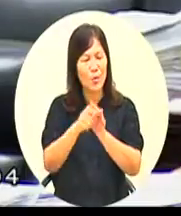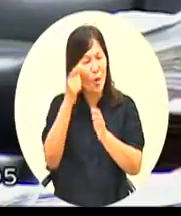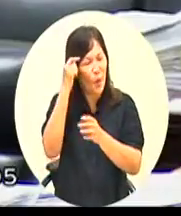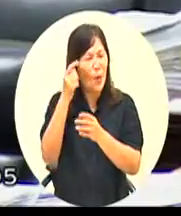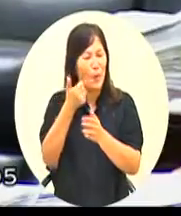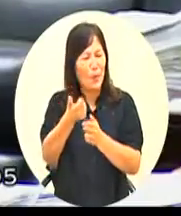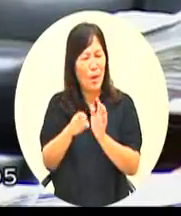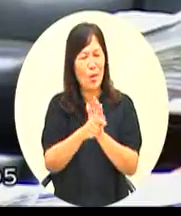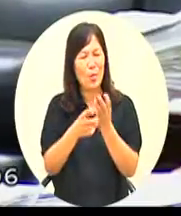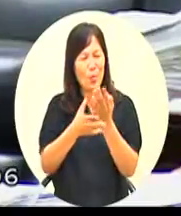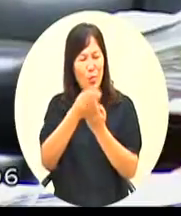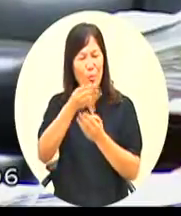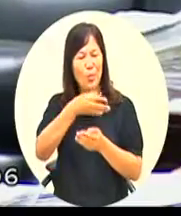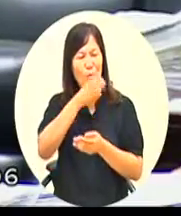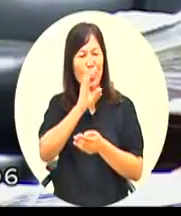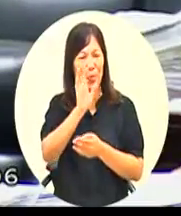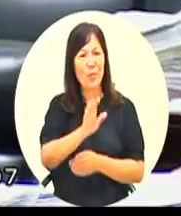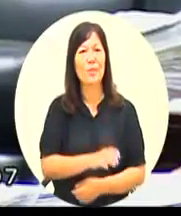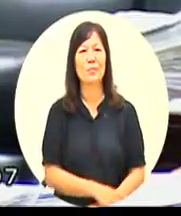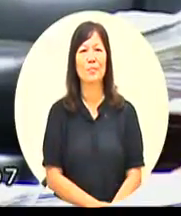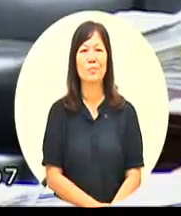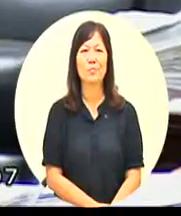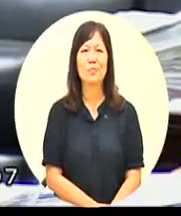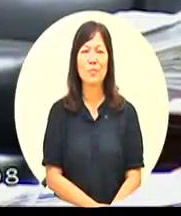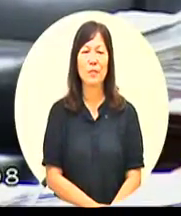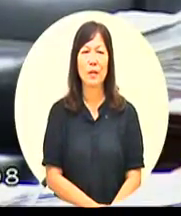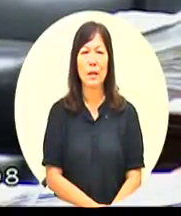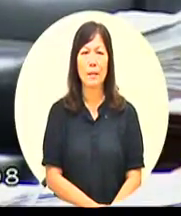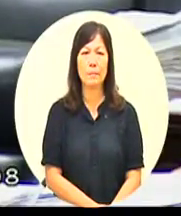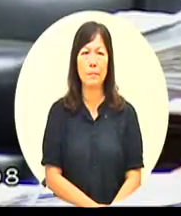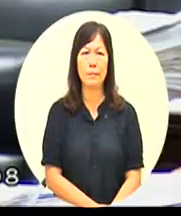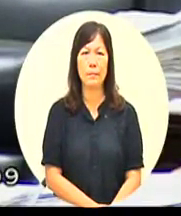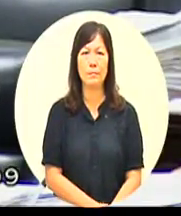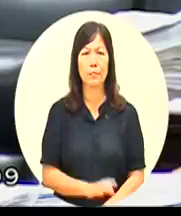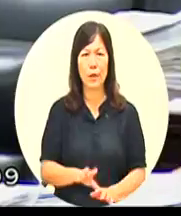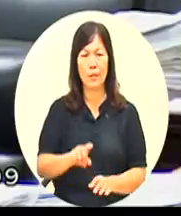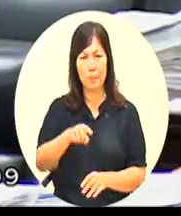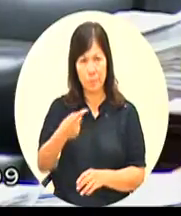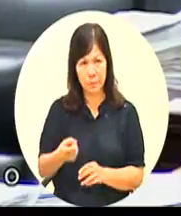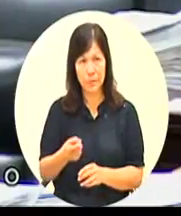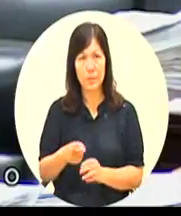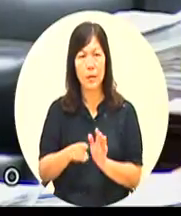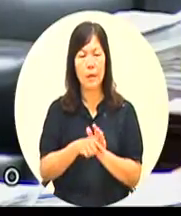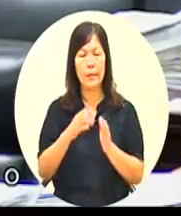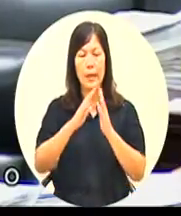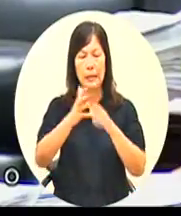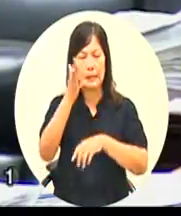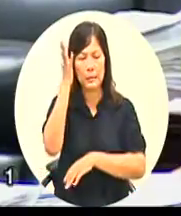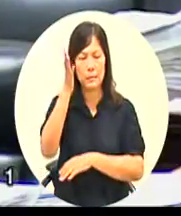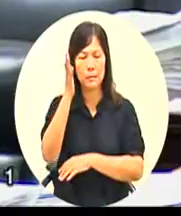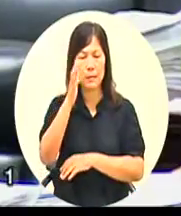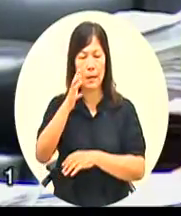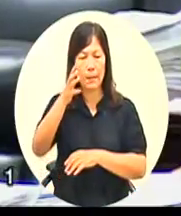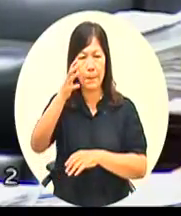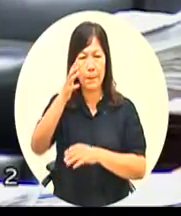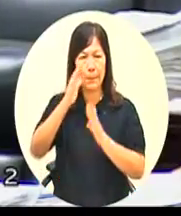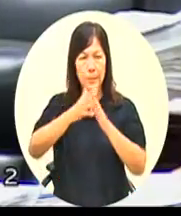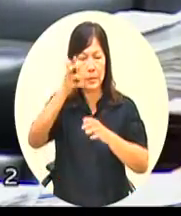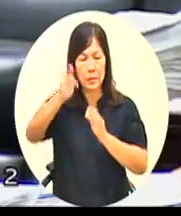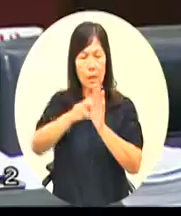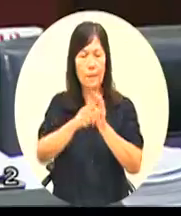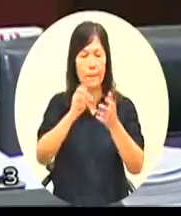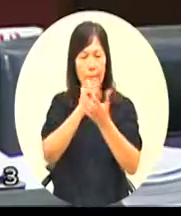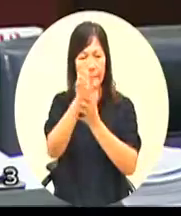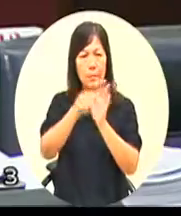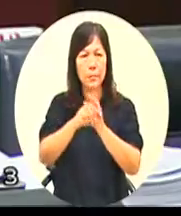各位哈。我想我延续我在市长施政报告的一个质询的一个议题